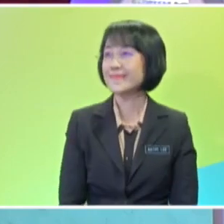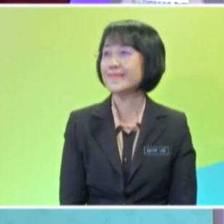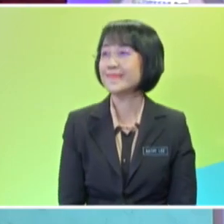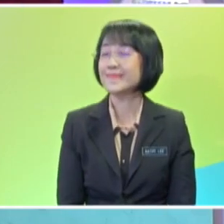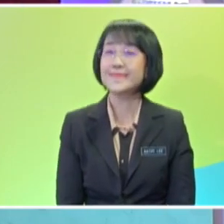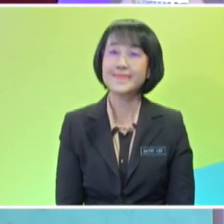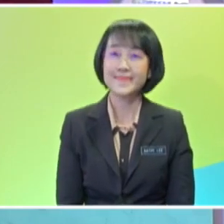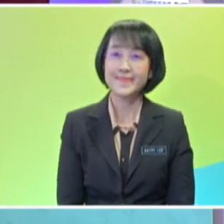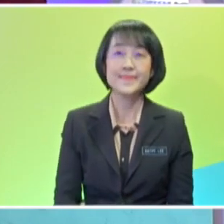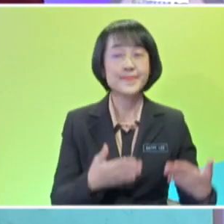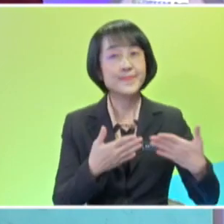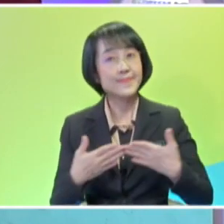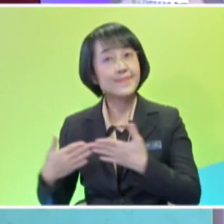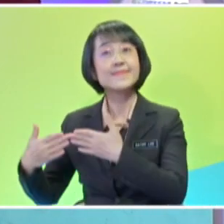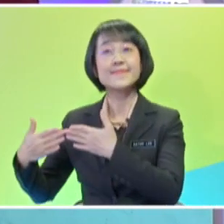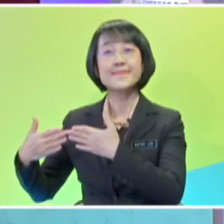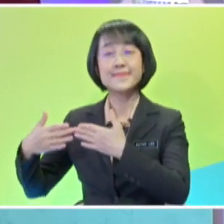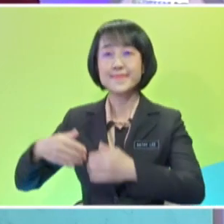waktu yang ketiga